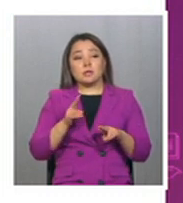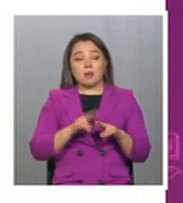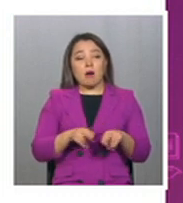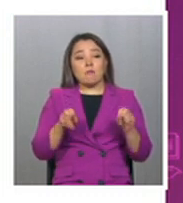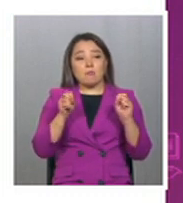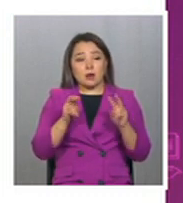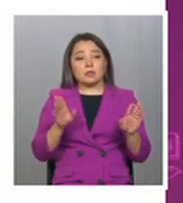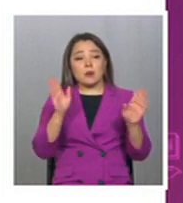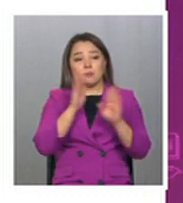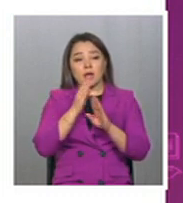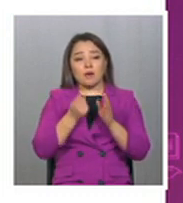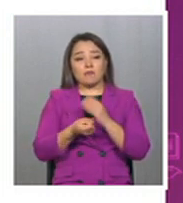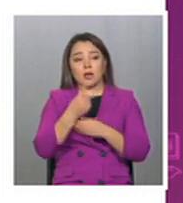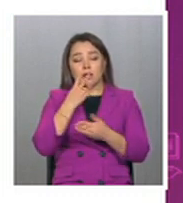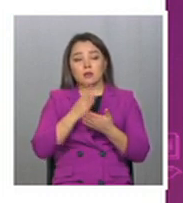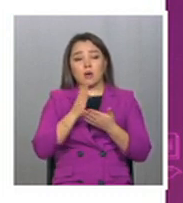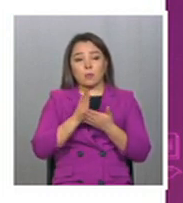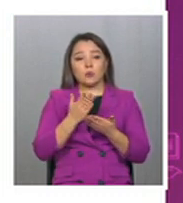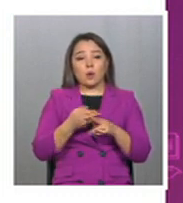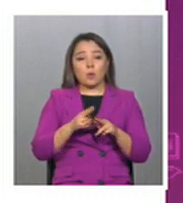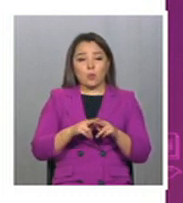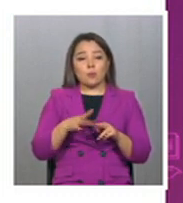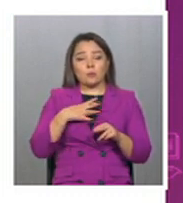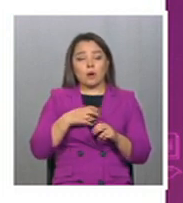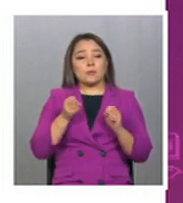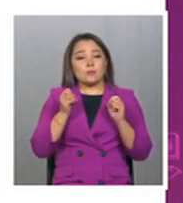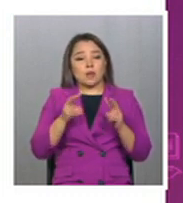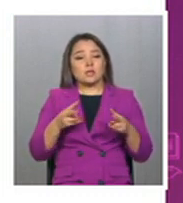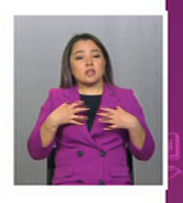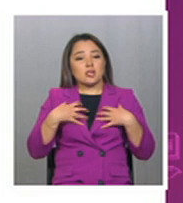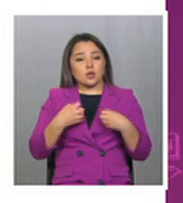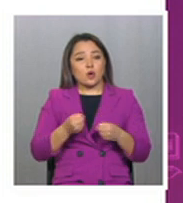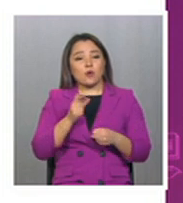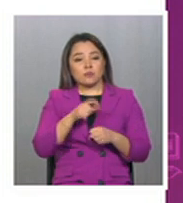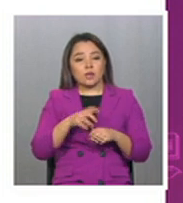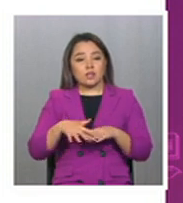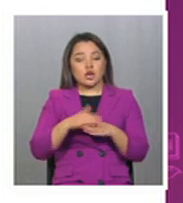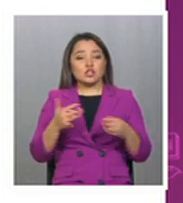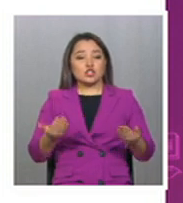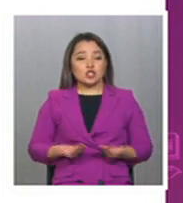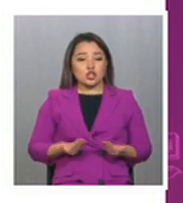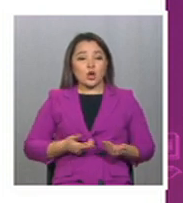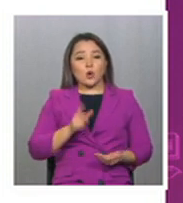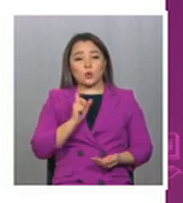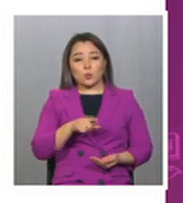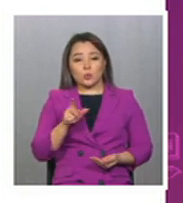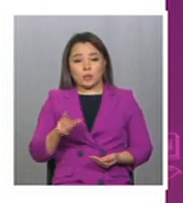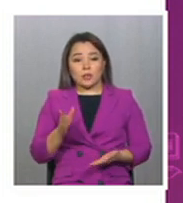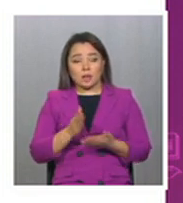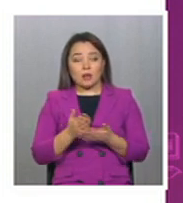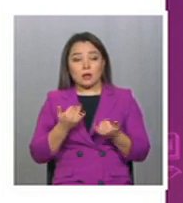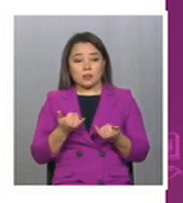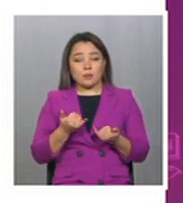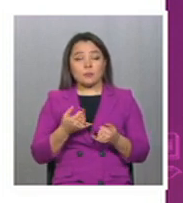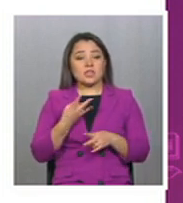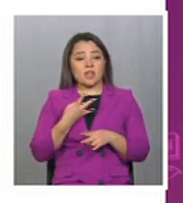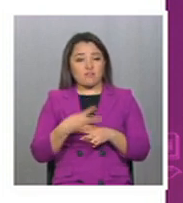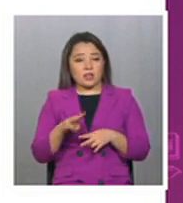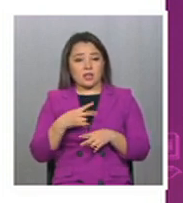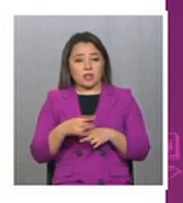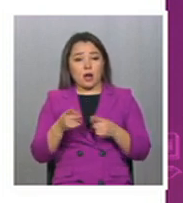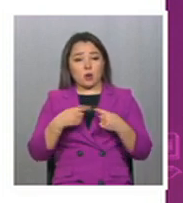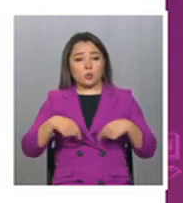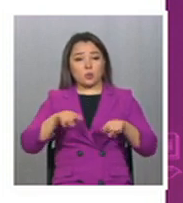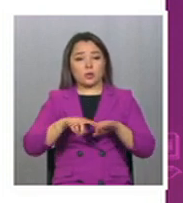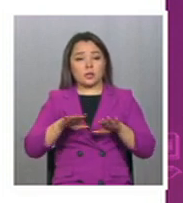опасные природные явления могут угрожать здоровью и жизни людей и принести вред